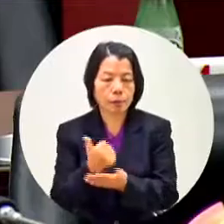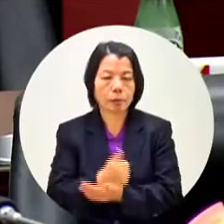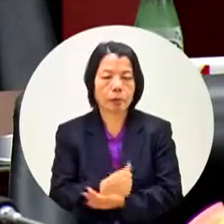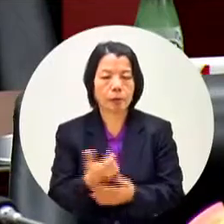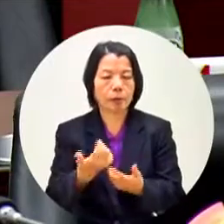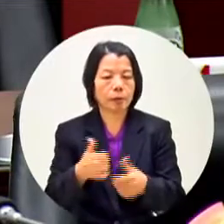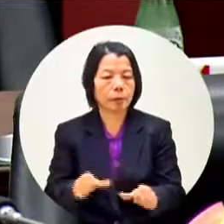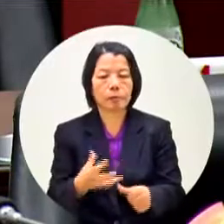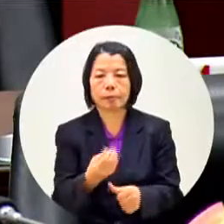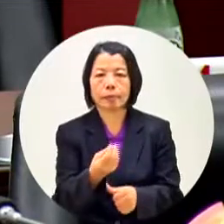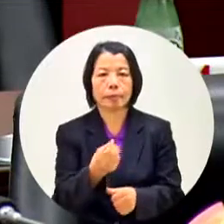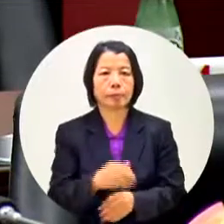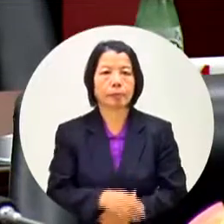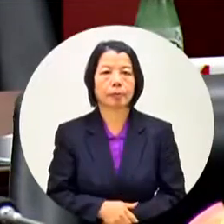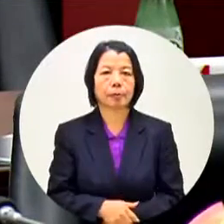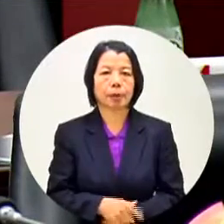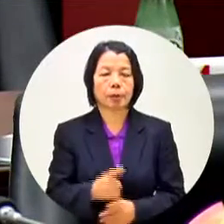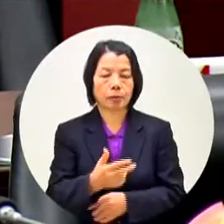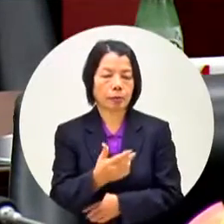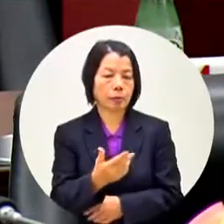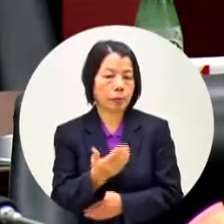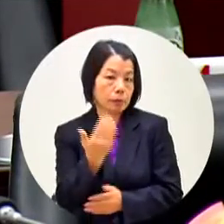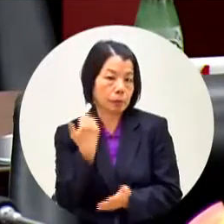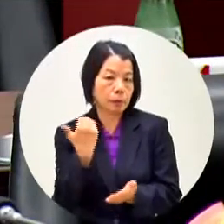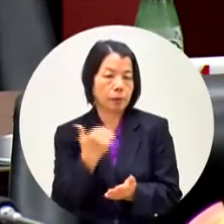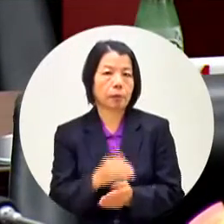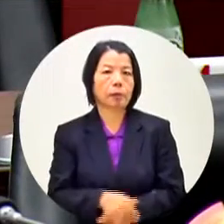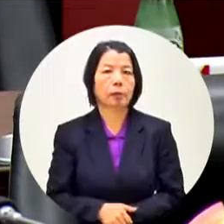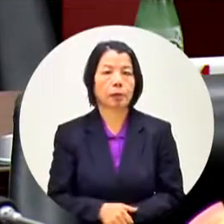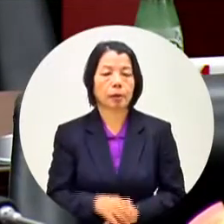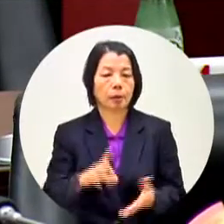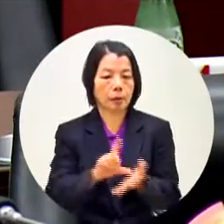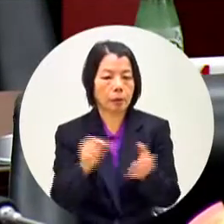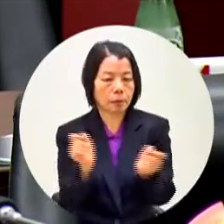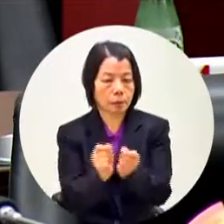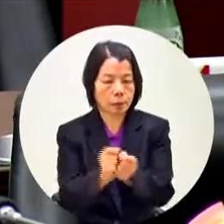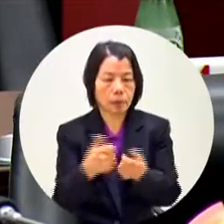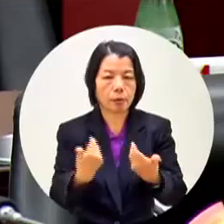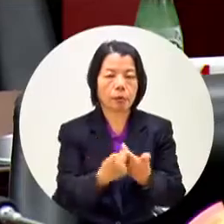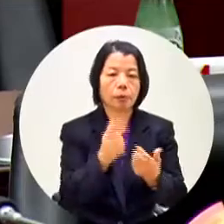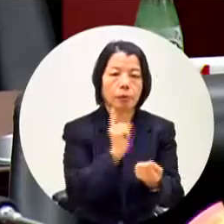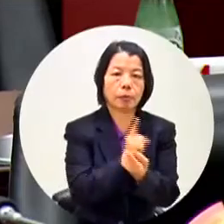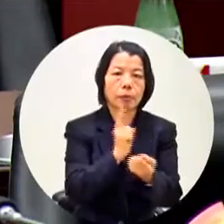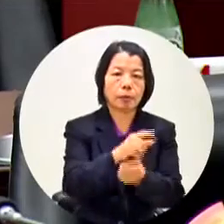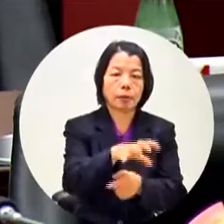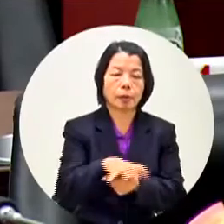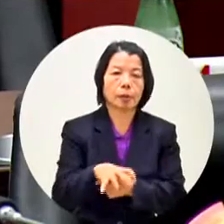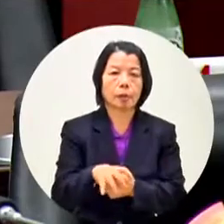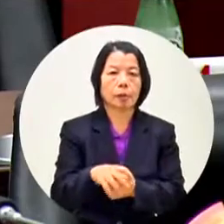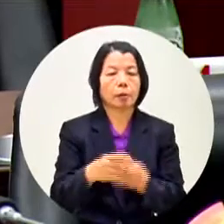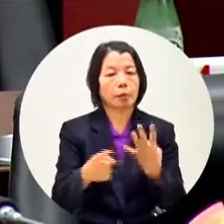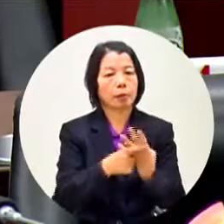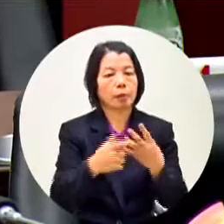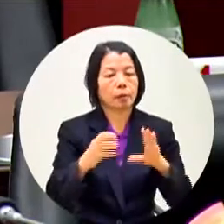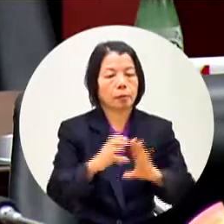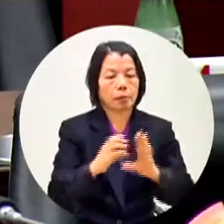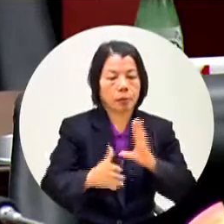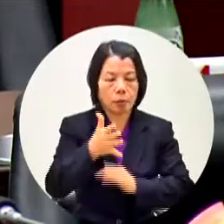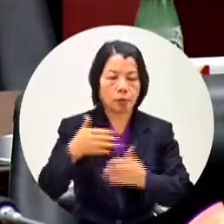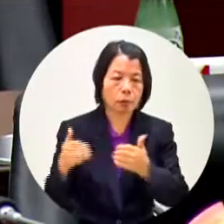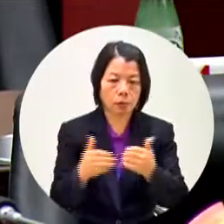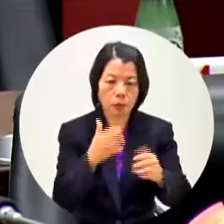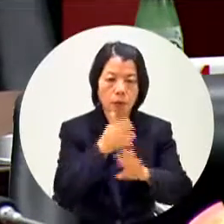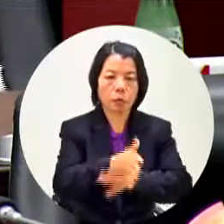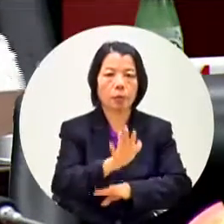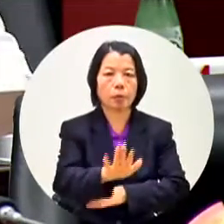的问题。这个在我上一次议期在那个临时会对于那个农业局我有质询